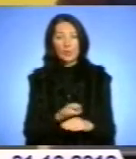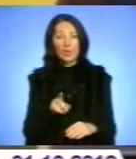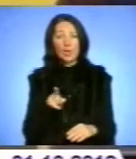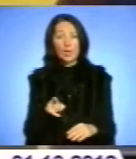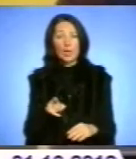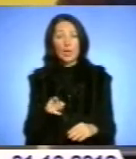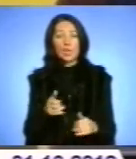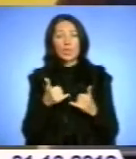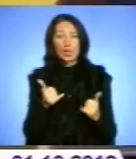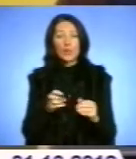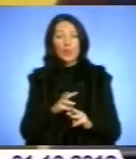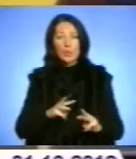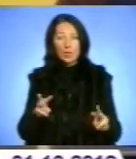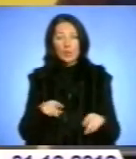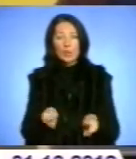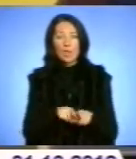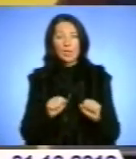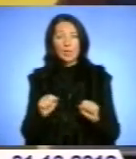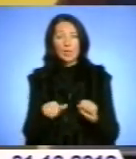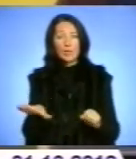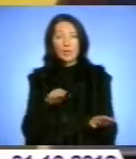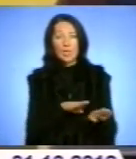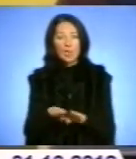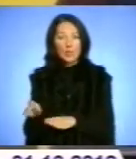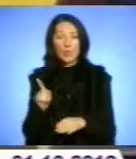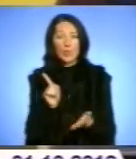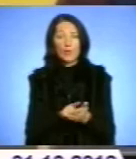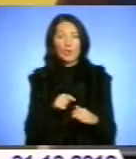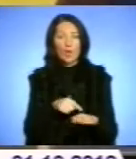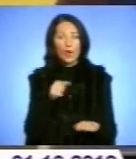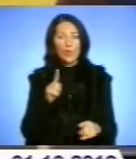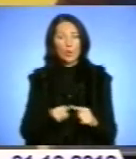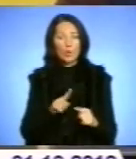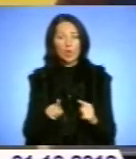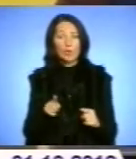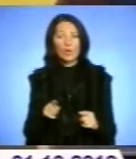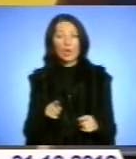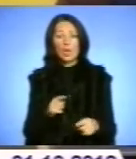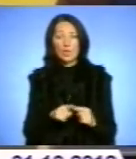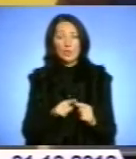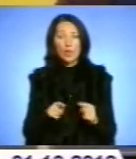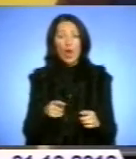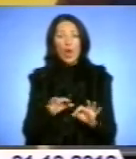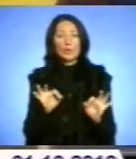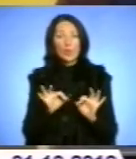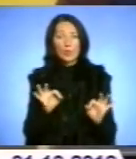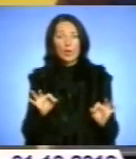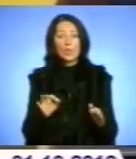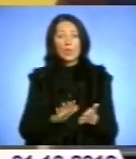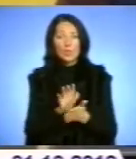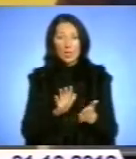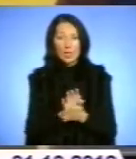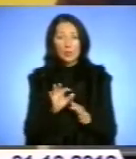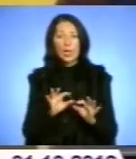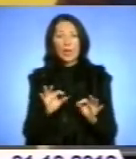шановні міністри та керівники всіх рівнів, повинні реагувати оперативно та швидко інформувати засоби масової